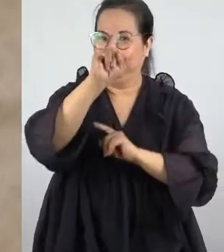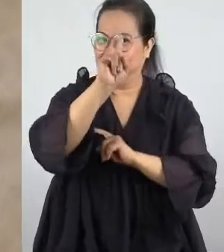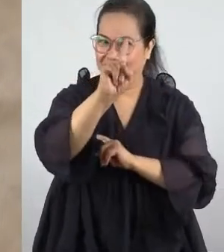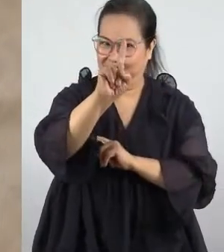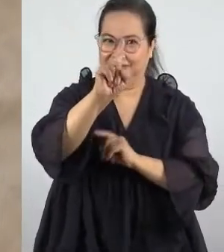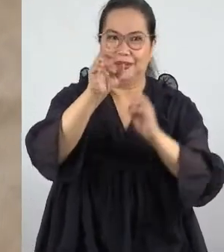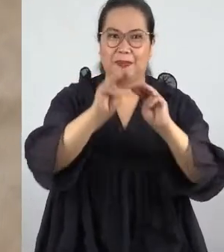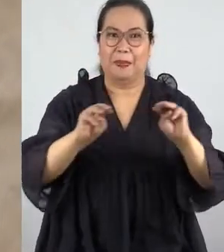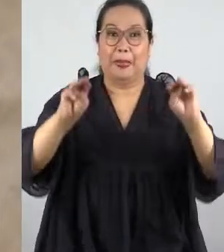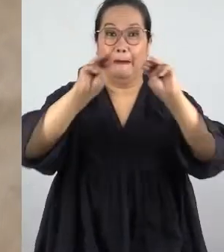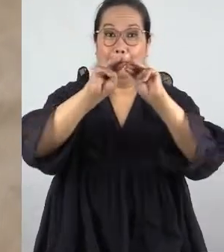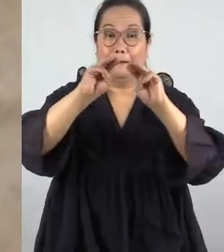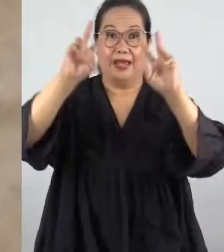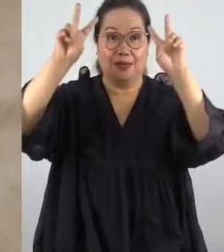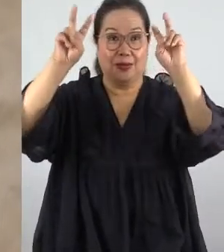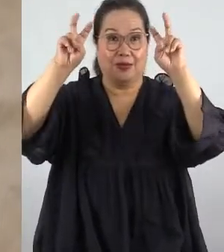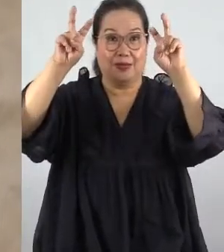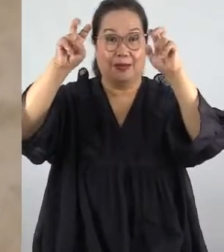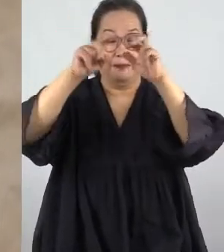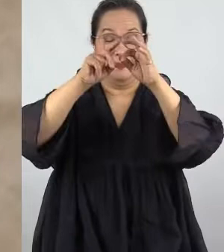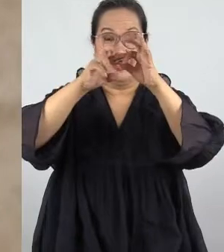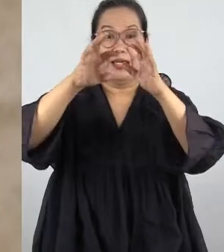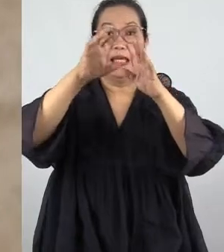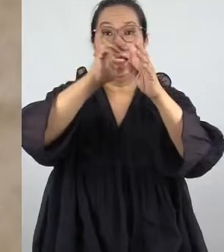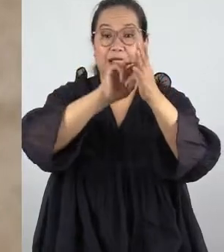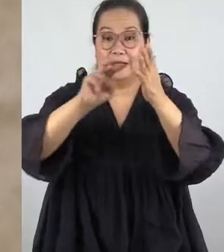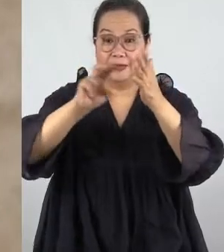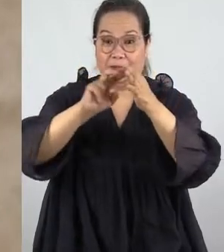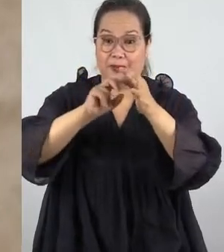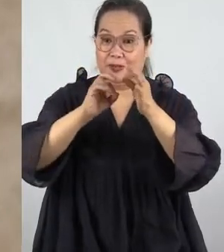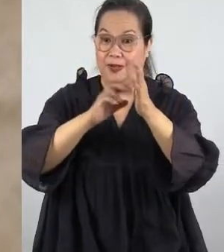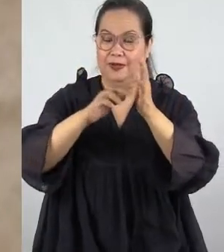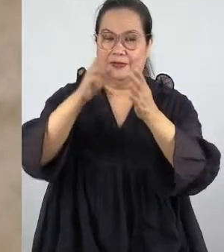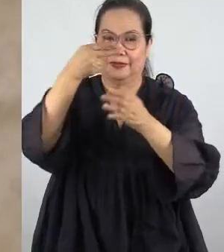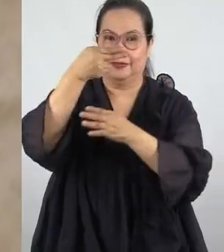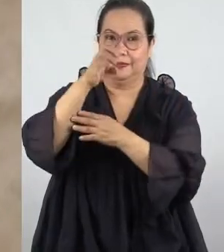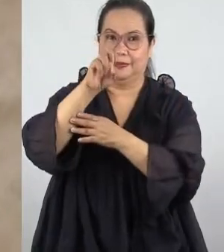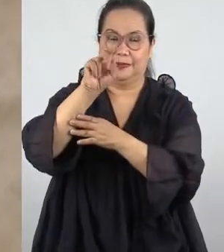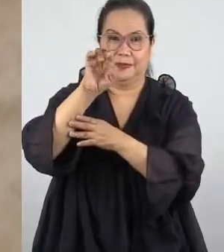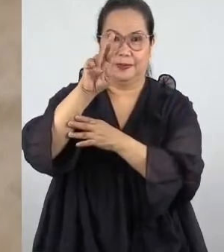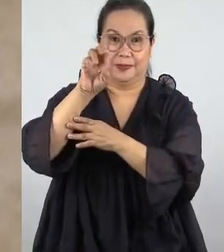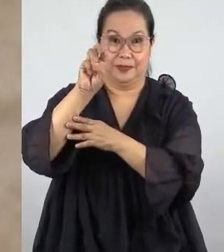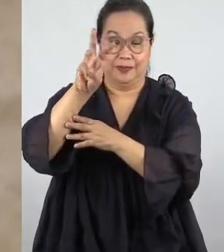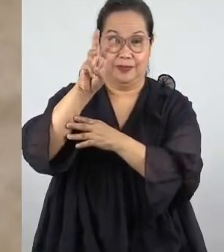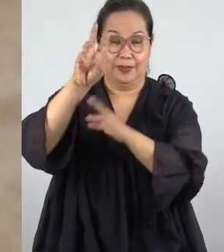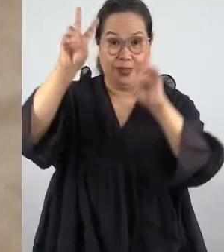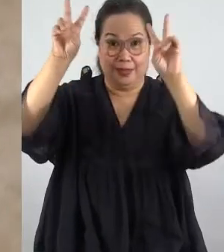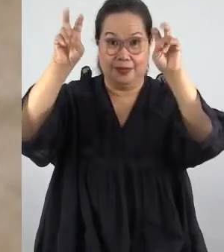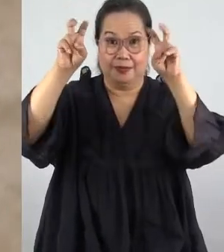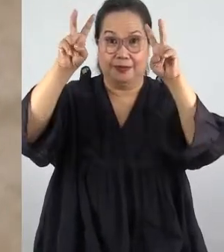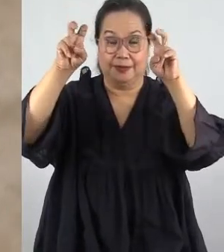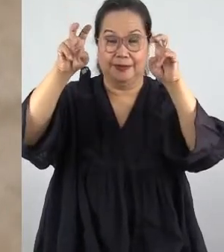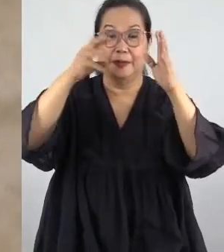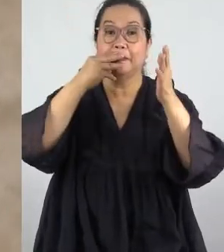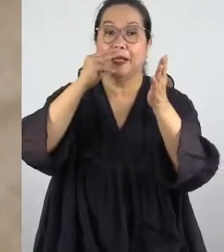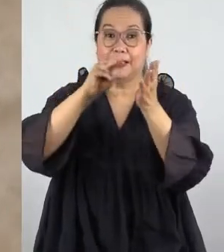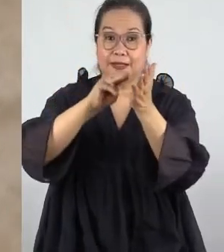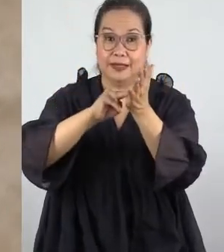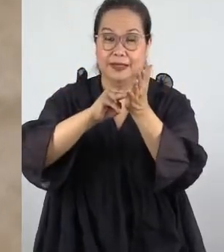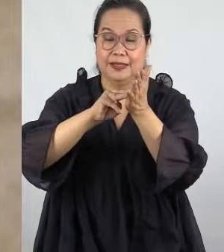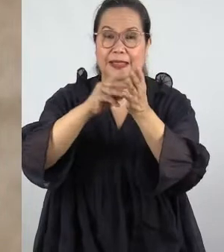kaisa-isang major theme ng Aklat ng Hebreo. Ang pinamagatan ko po ang mensaheng ito